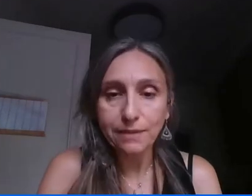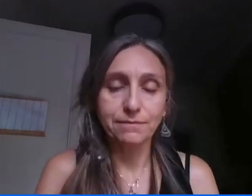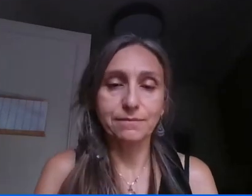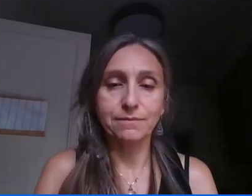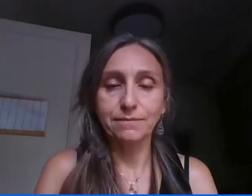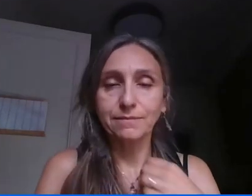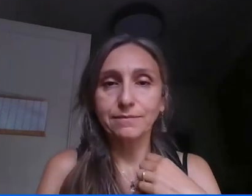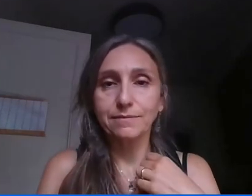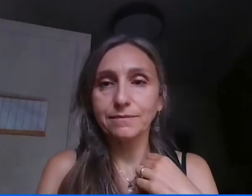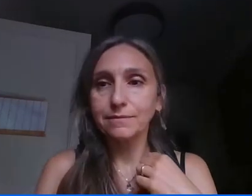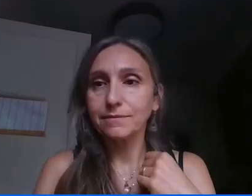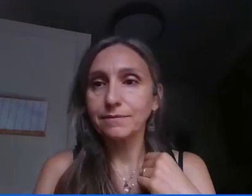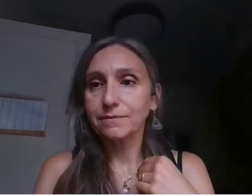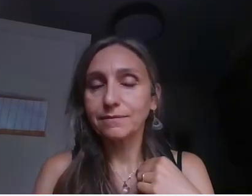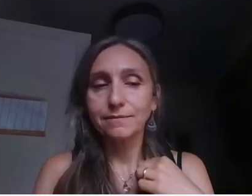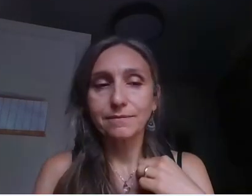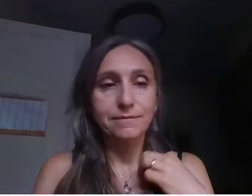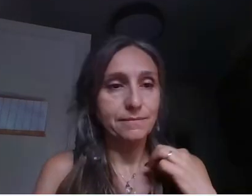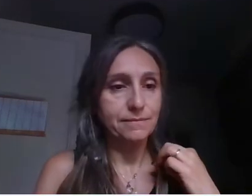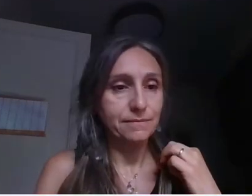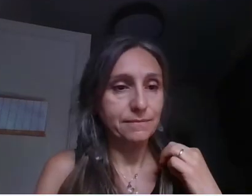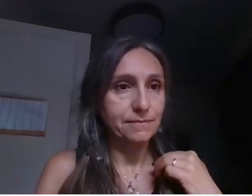qua,